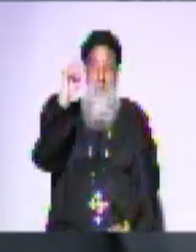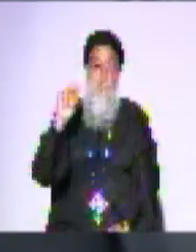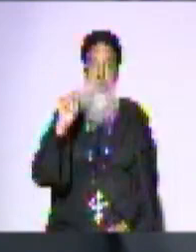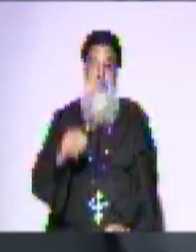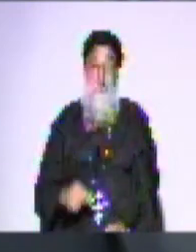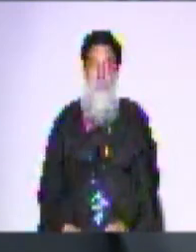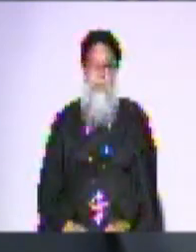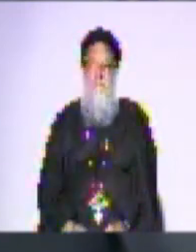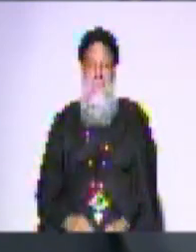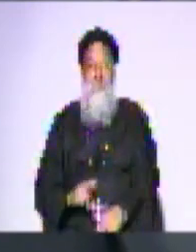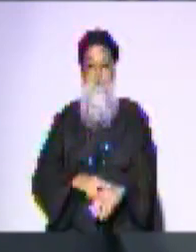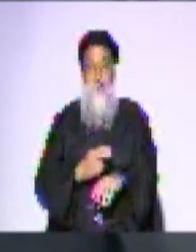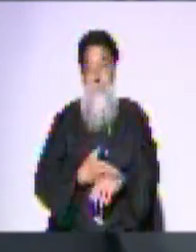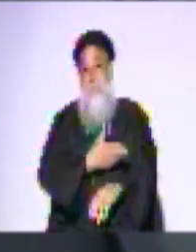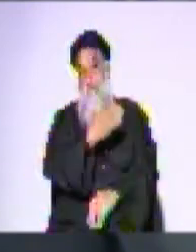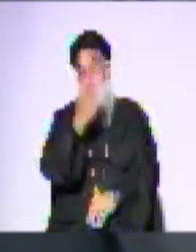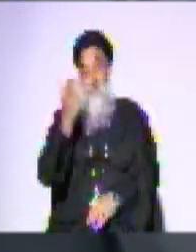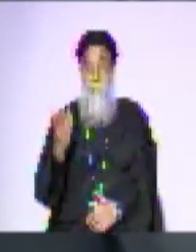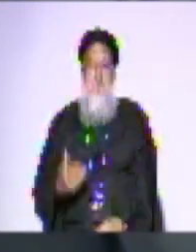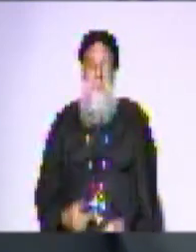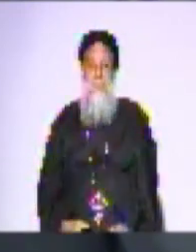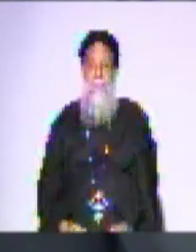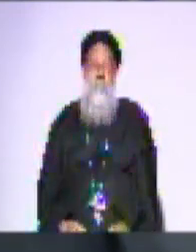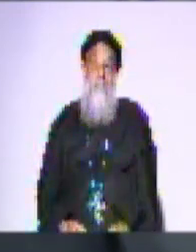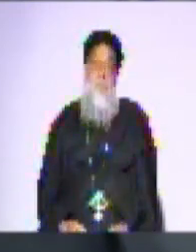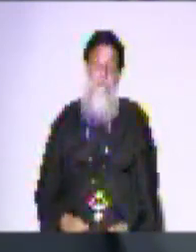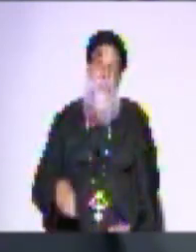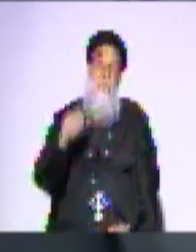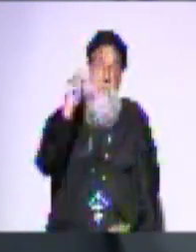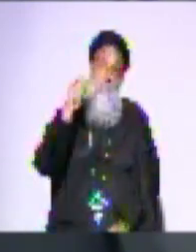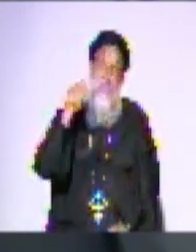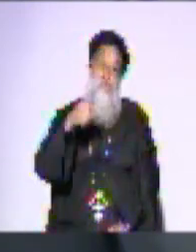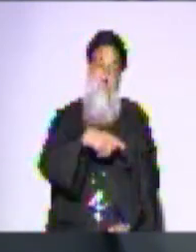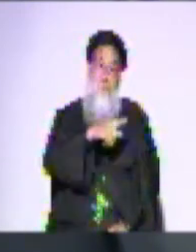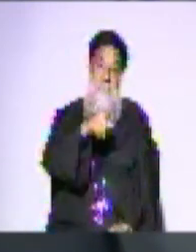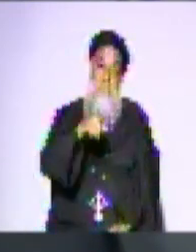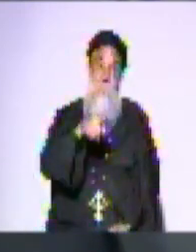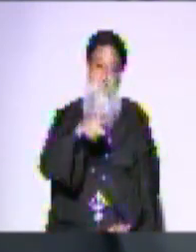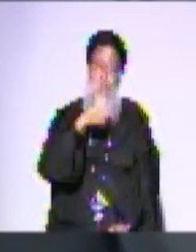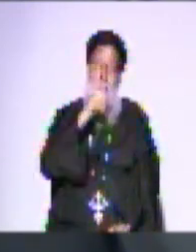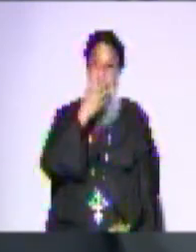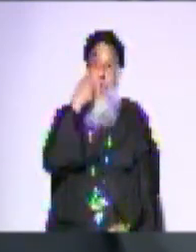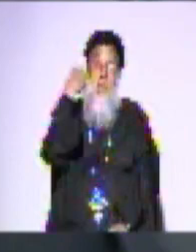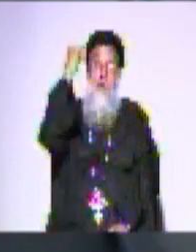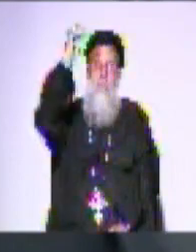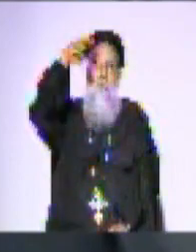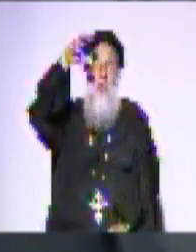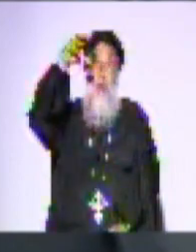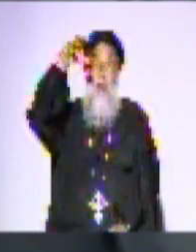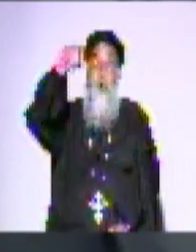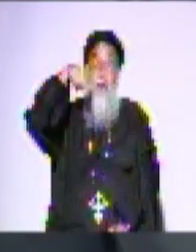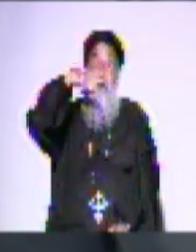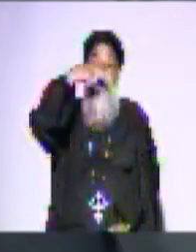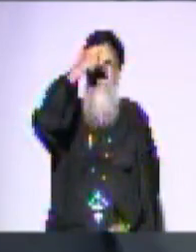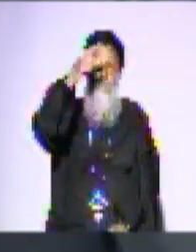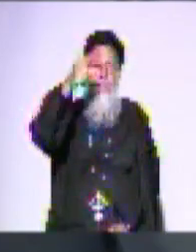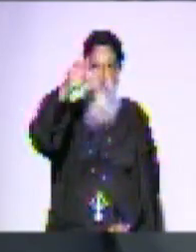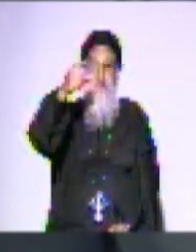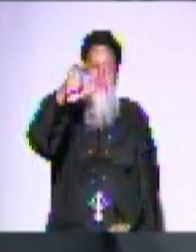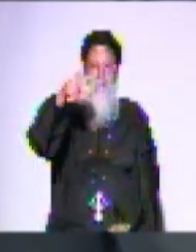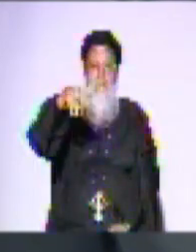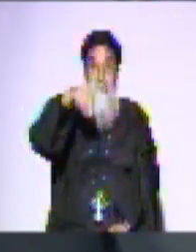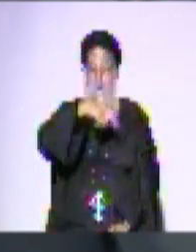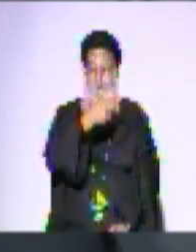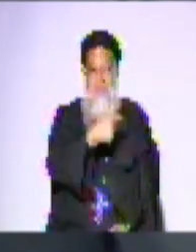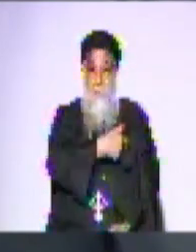احنا بنأكد بس بشواهد كتير عشان يفتك تعلق عليها. معلمنا بطرس الرسول في كراسته في يوم العنصرة مكتوب بعد ان